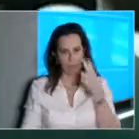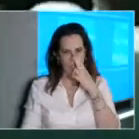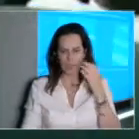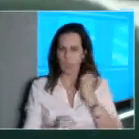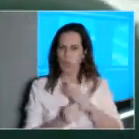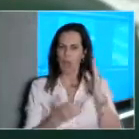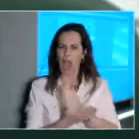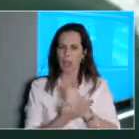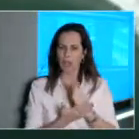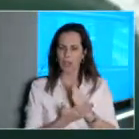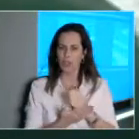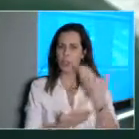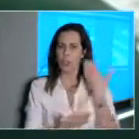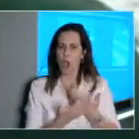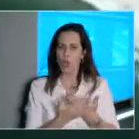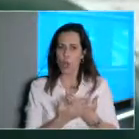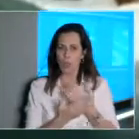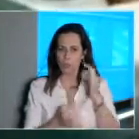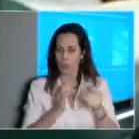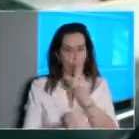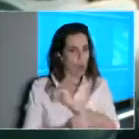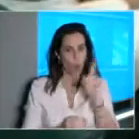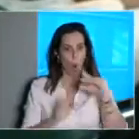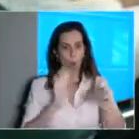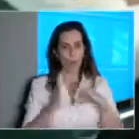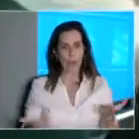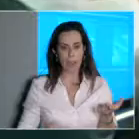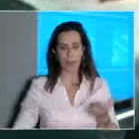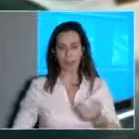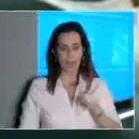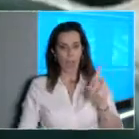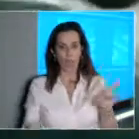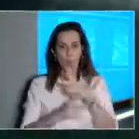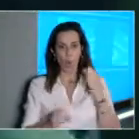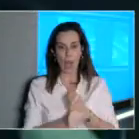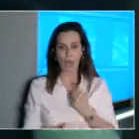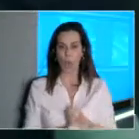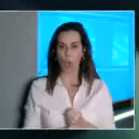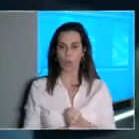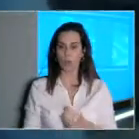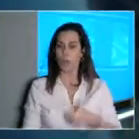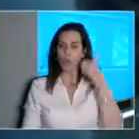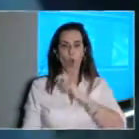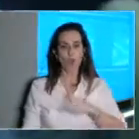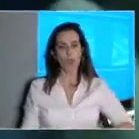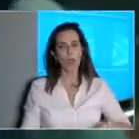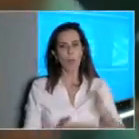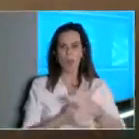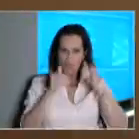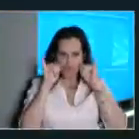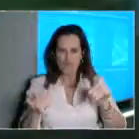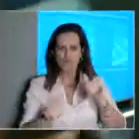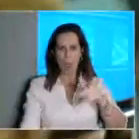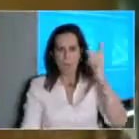להעביר החלטה שהיועץ המשפטי אומר לה, היא לא חוקית, אתה לא יכול לעשות את זה, וראש העירייה מחליט לצעוק